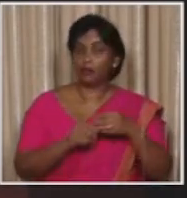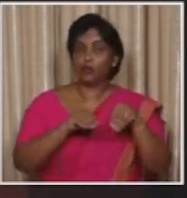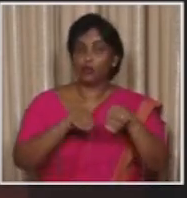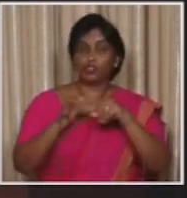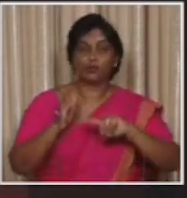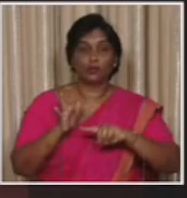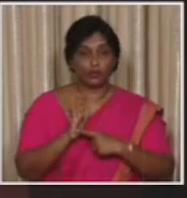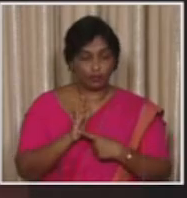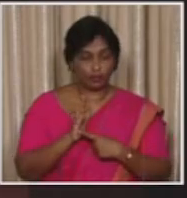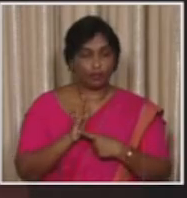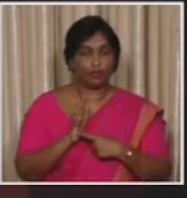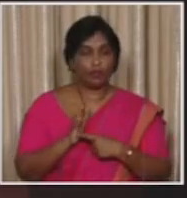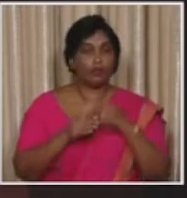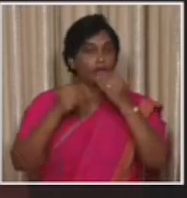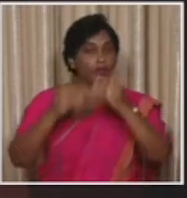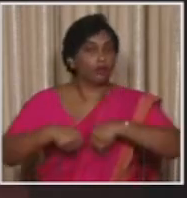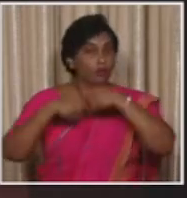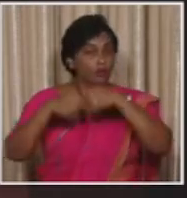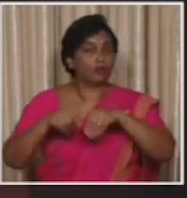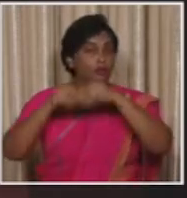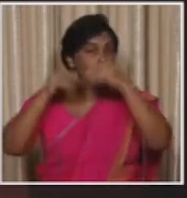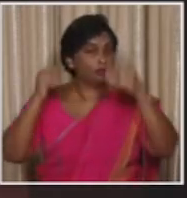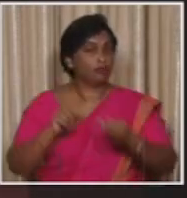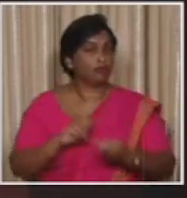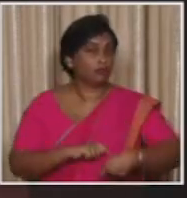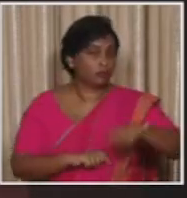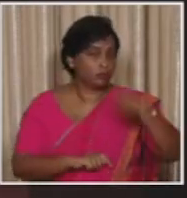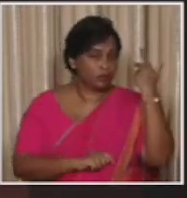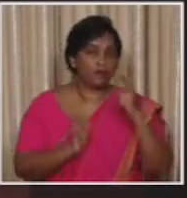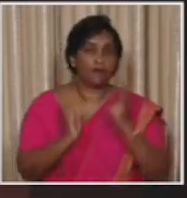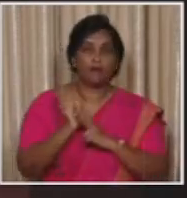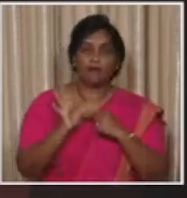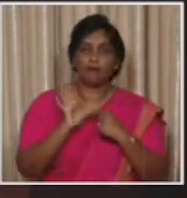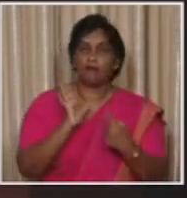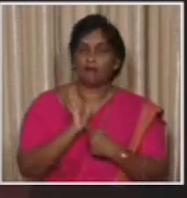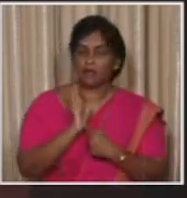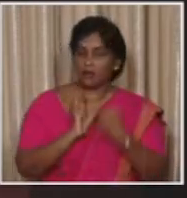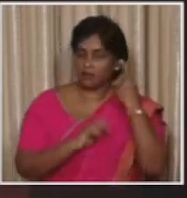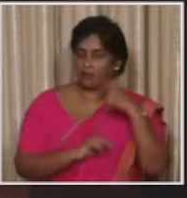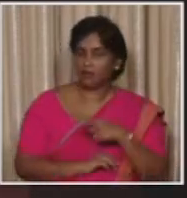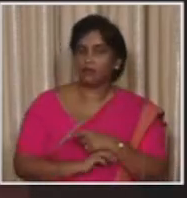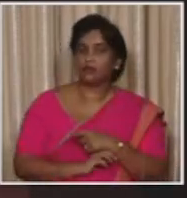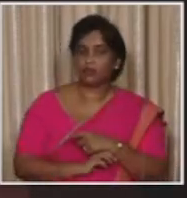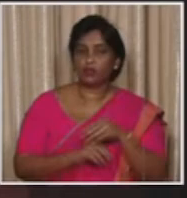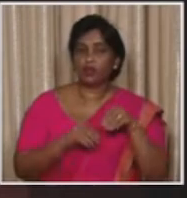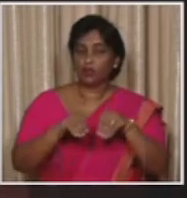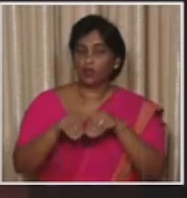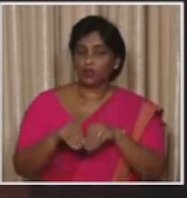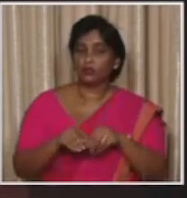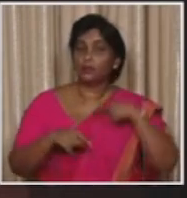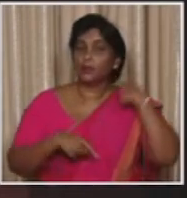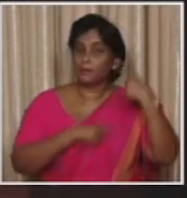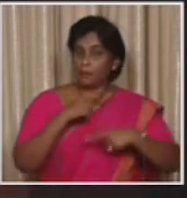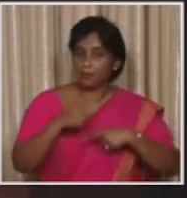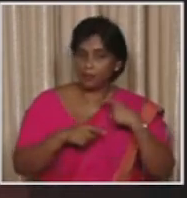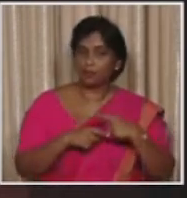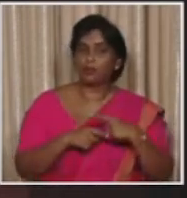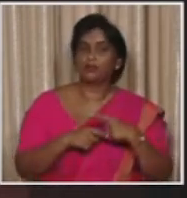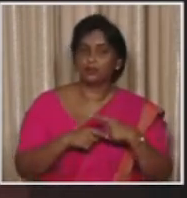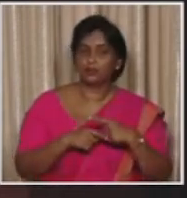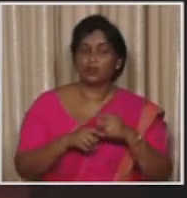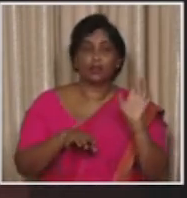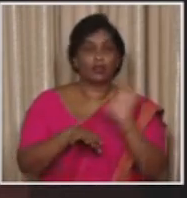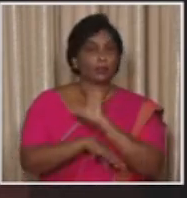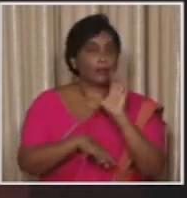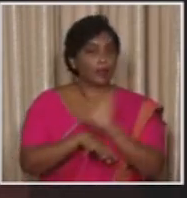උපකරණ උදලු තලයේ ඉඳලා වැඩි වෙනවා වැට් එක හින්දා, කෘෂිකාර්මික යන්ත්‍ර,